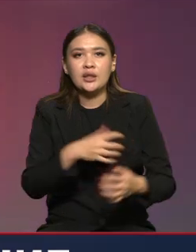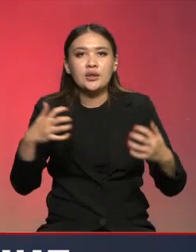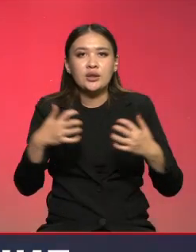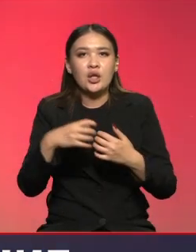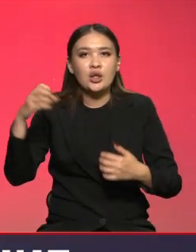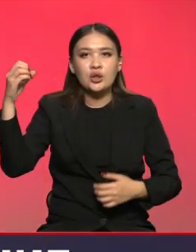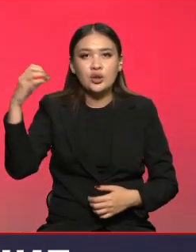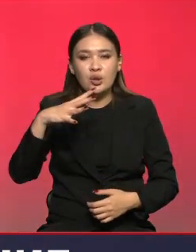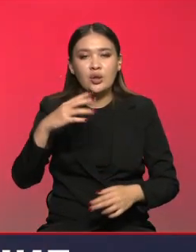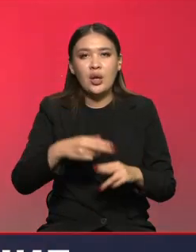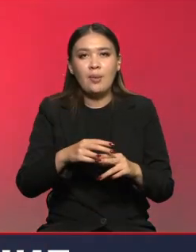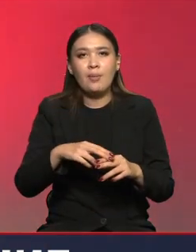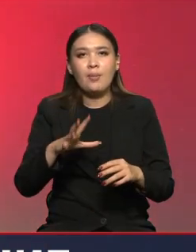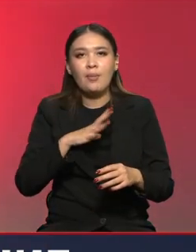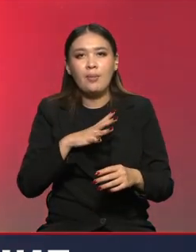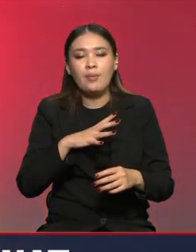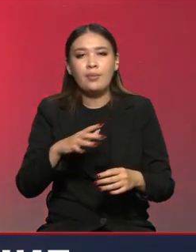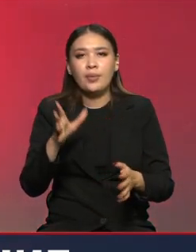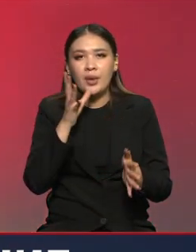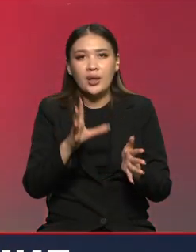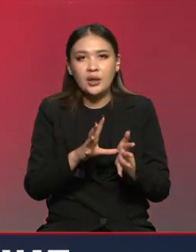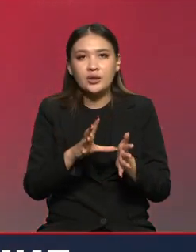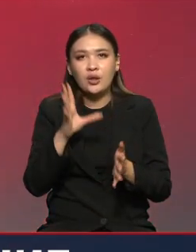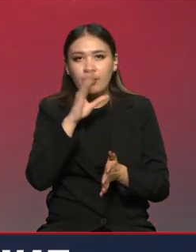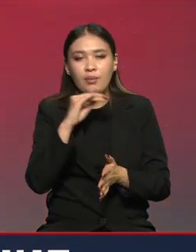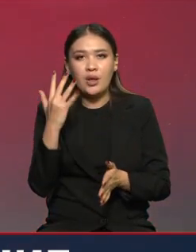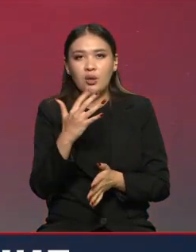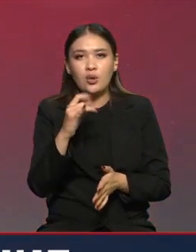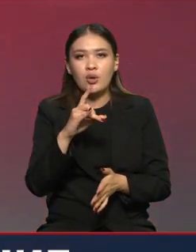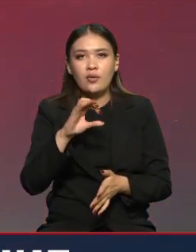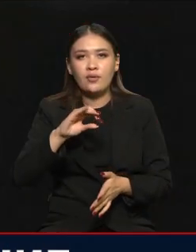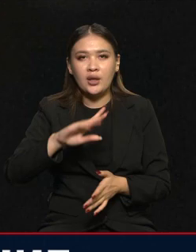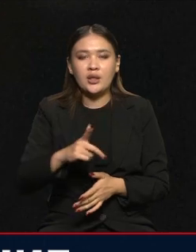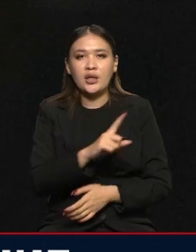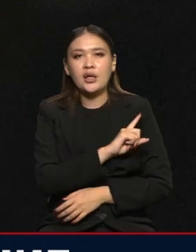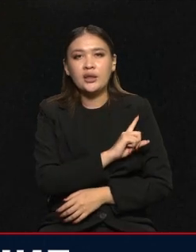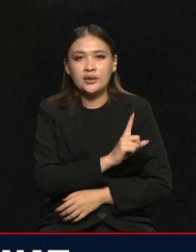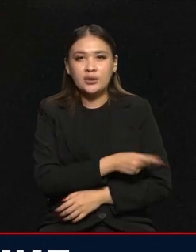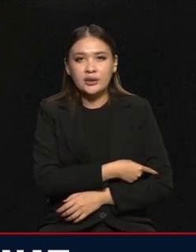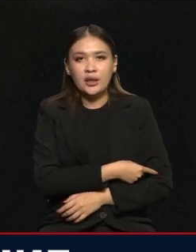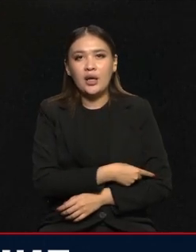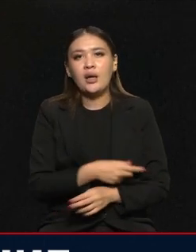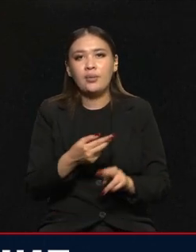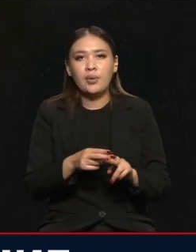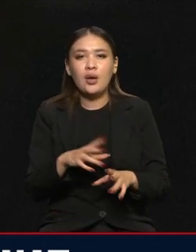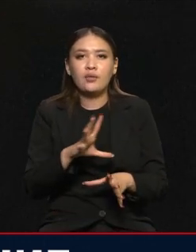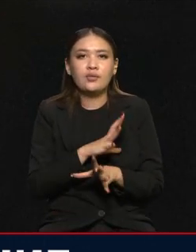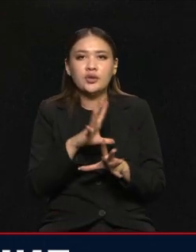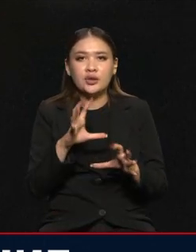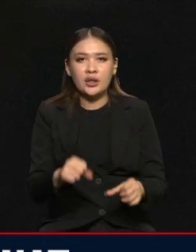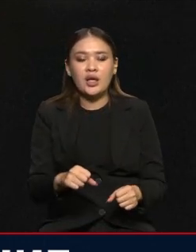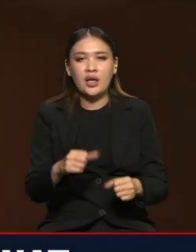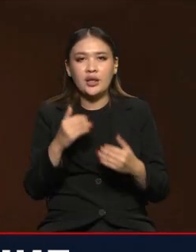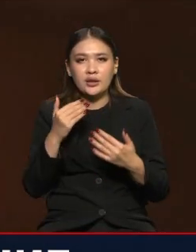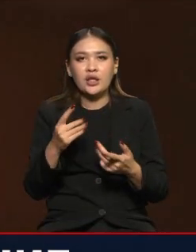солнце магнитная буря может достигнуть пятого уровня максимального по шкале интенсивности предполагается что